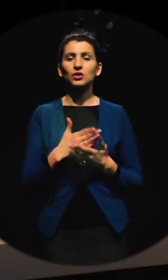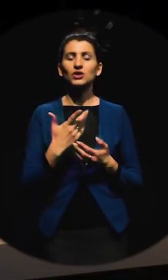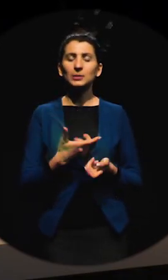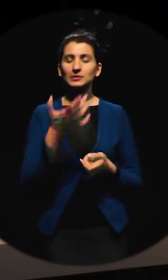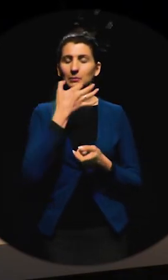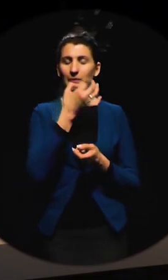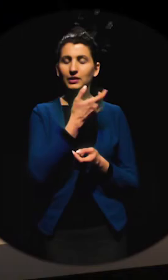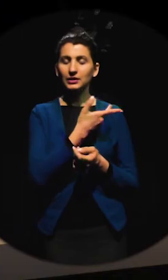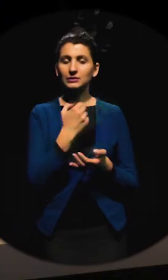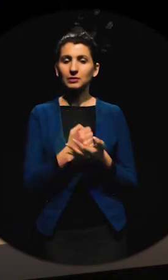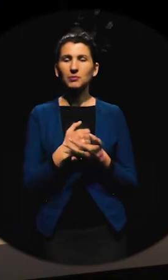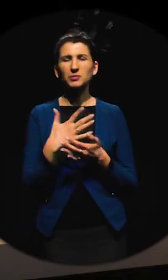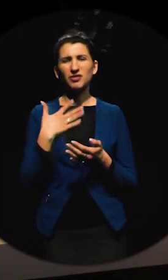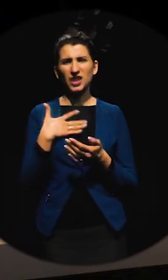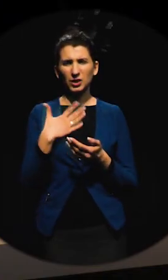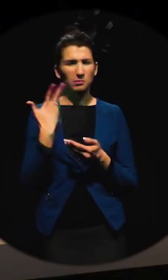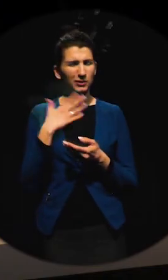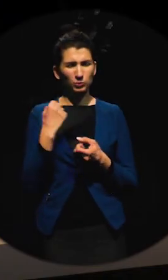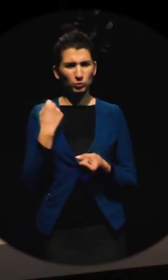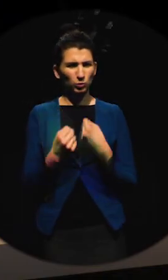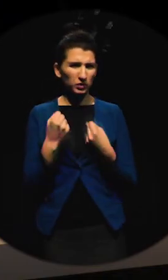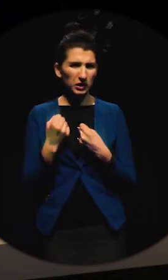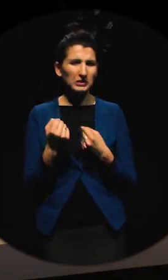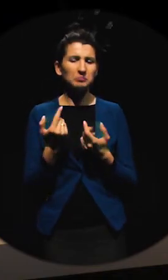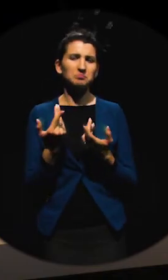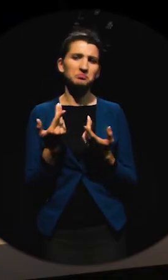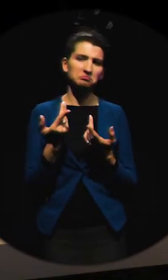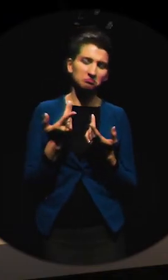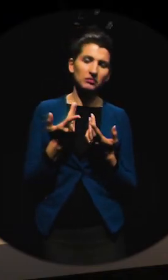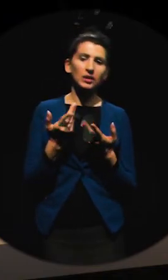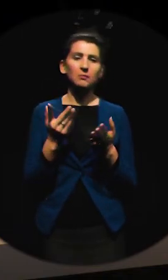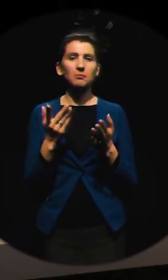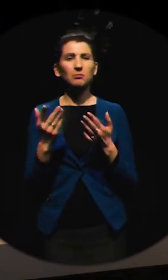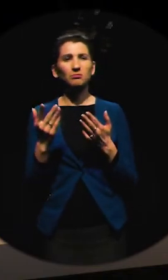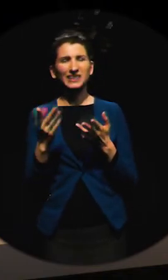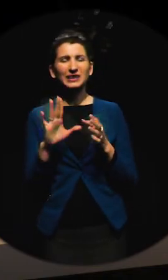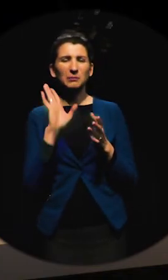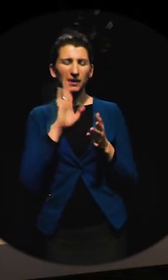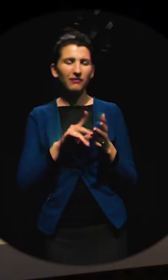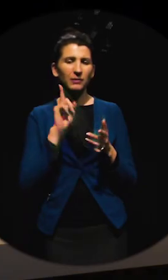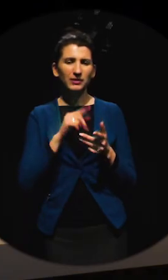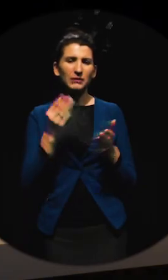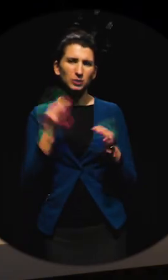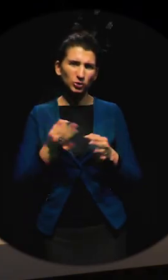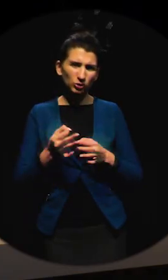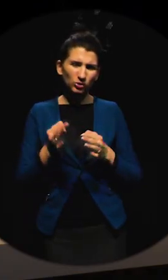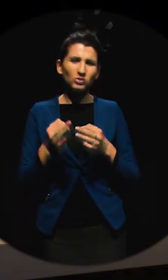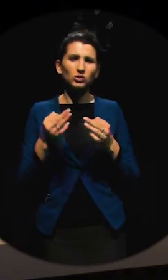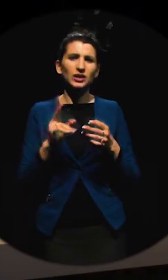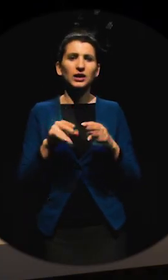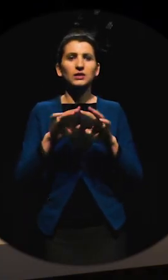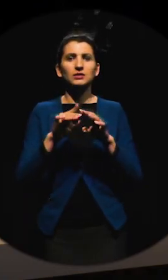zapytać bo wydaje mi się, że to bardzo trudne, jakby praktycznie prawie na bieżąco przepracowywać takie